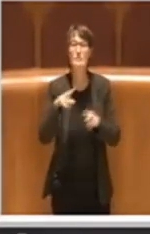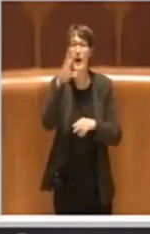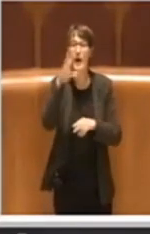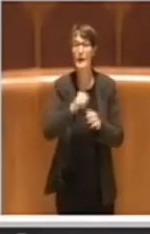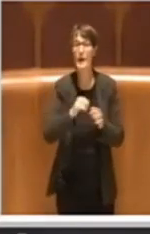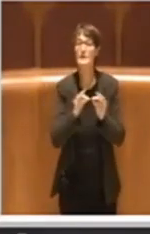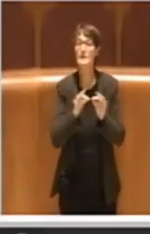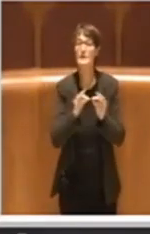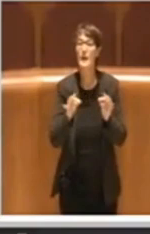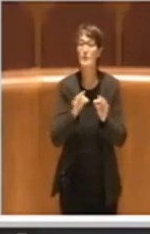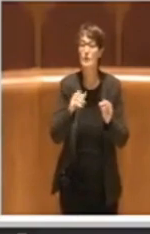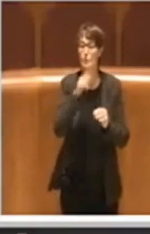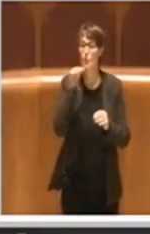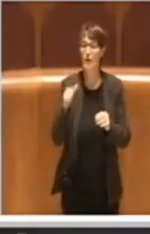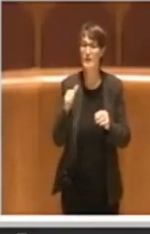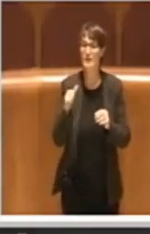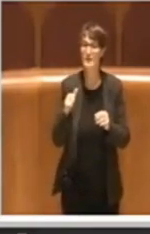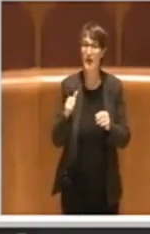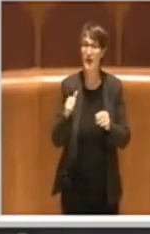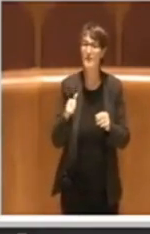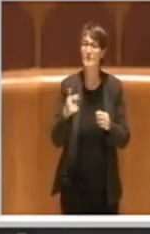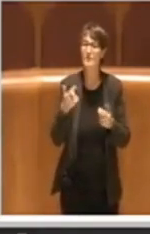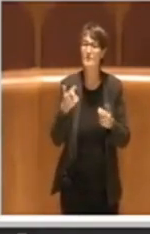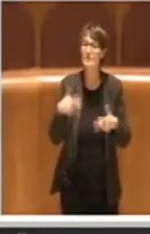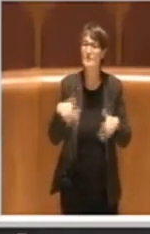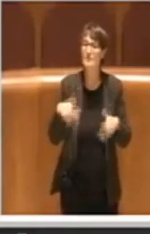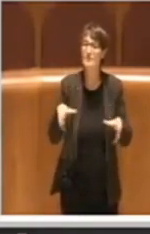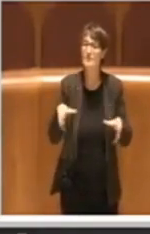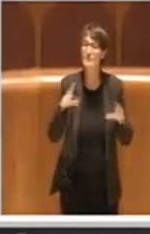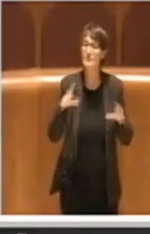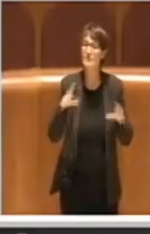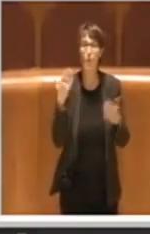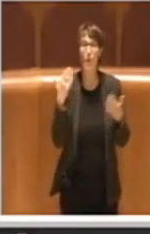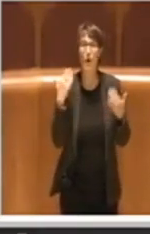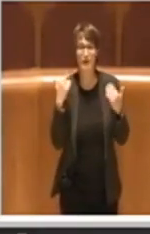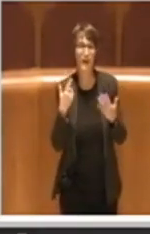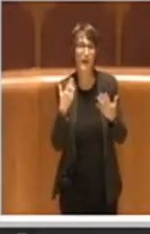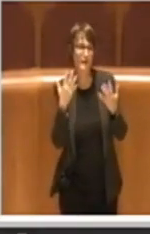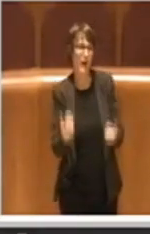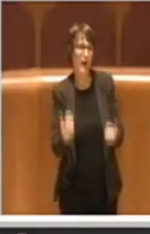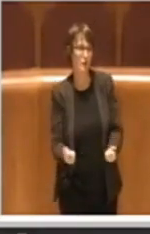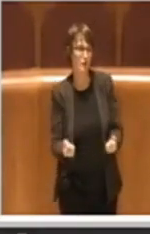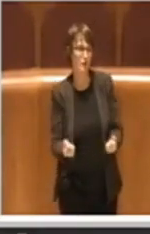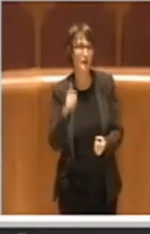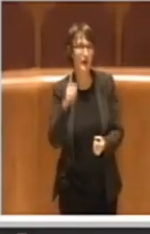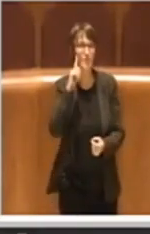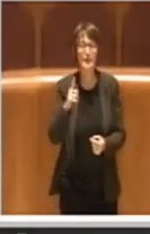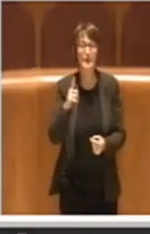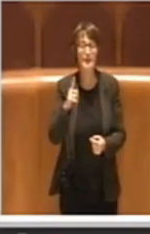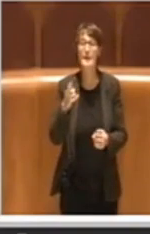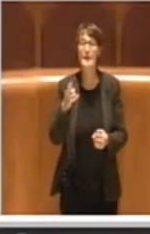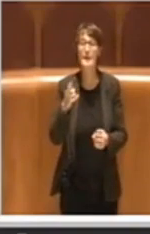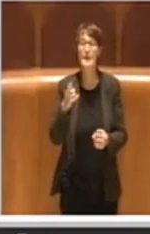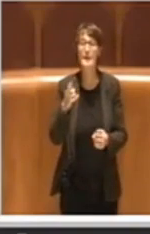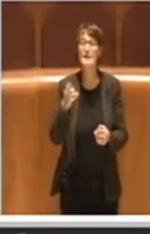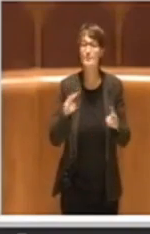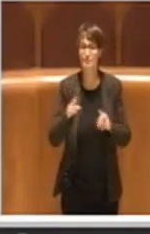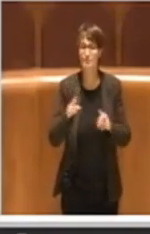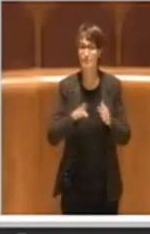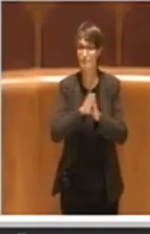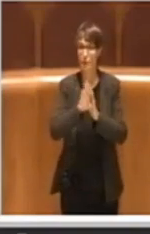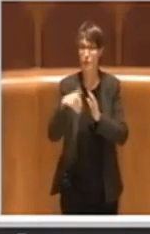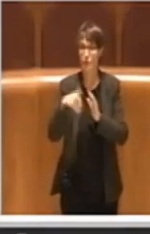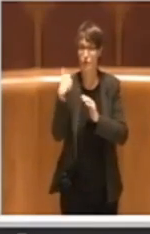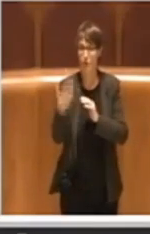qualità dell'aria valori accettabili laddove è stato misurata una condizione inaccettabile e poi le misure per mantenere lo stato